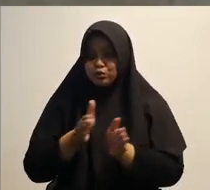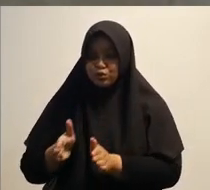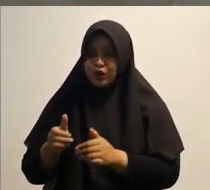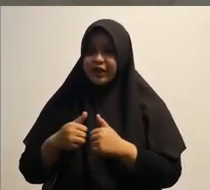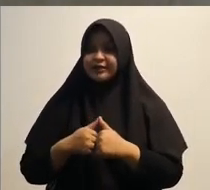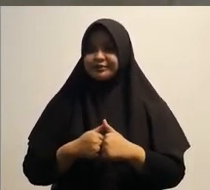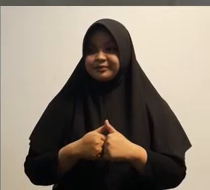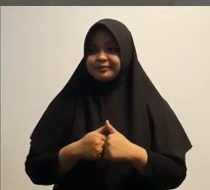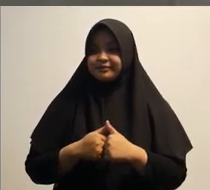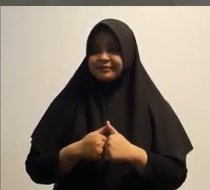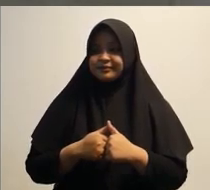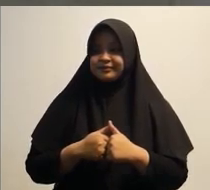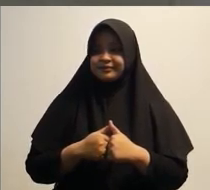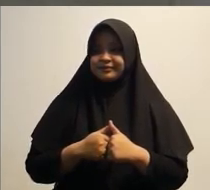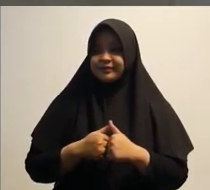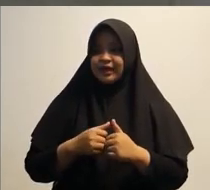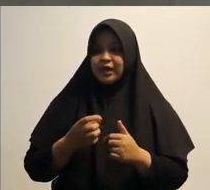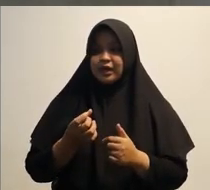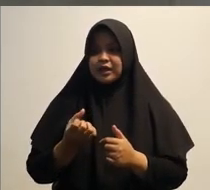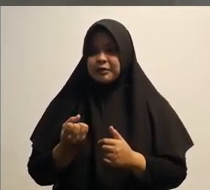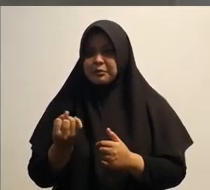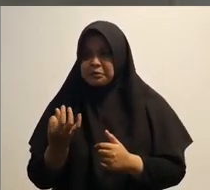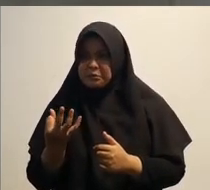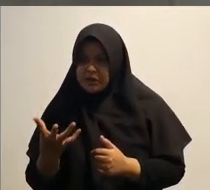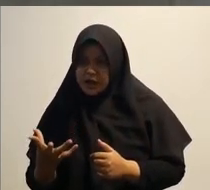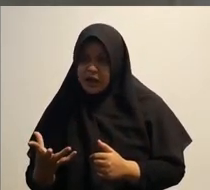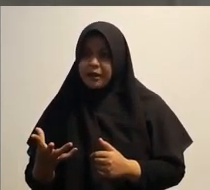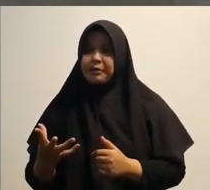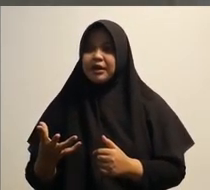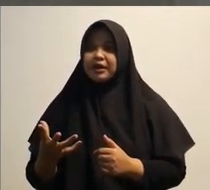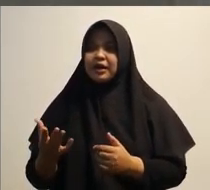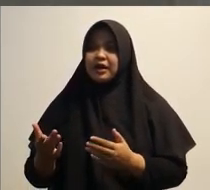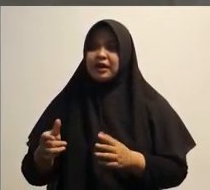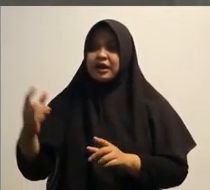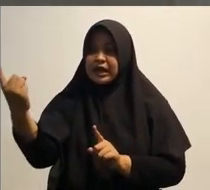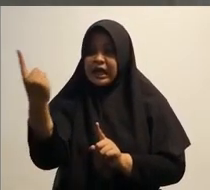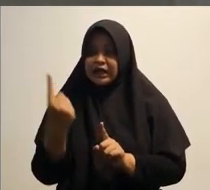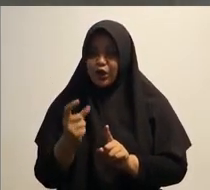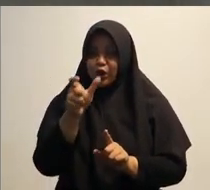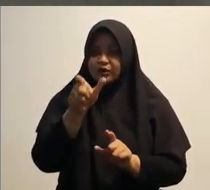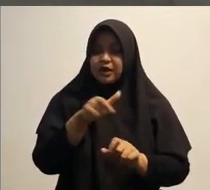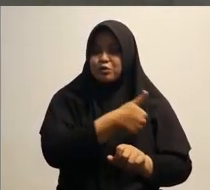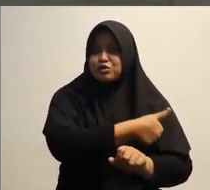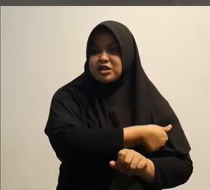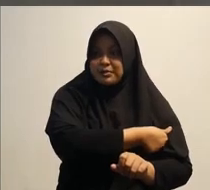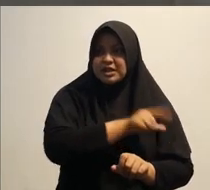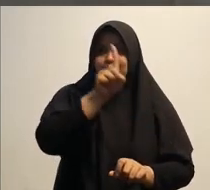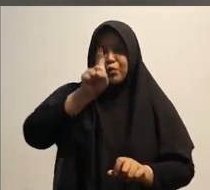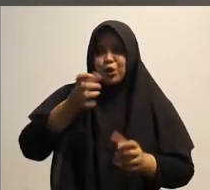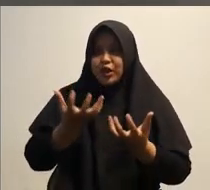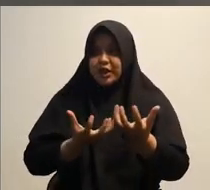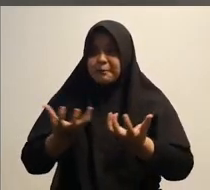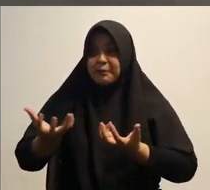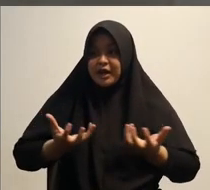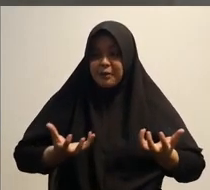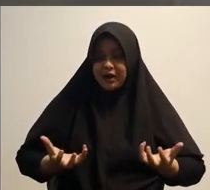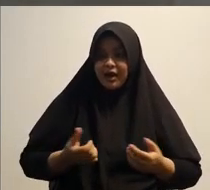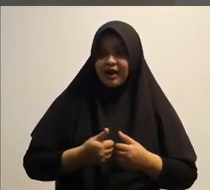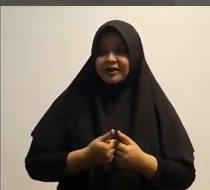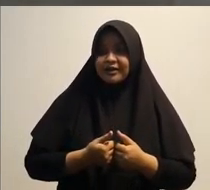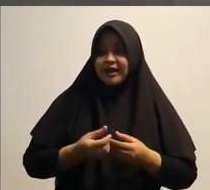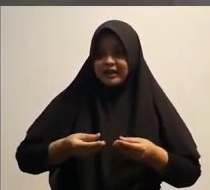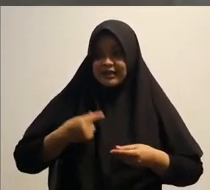kemudian ternyata dari sekian jenis pelanggan puskesmas kebutuhannya juga beda-beda. Dan kami sebagai